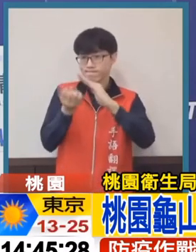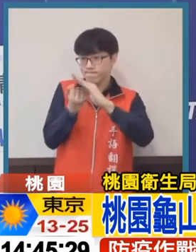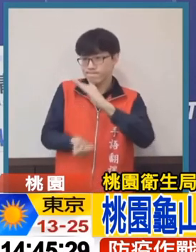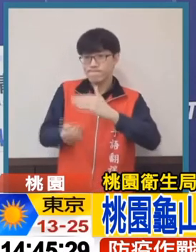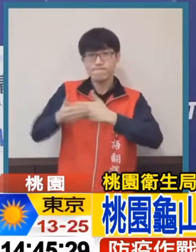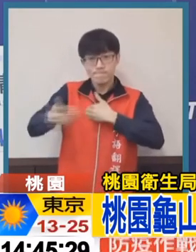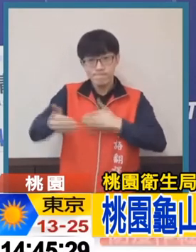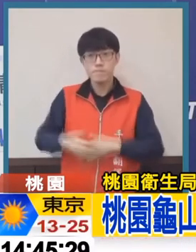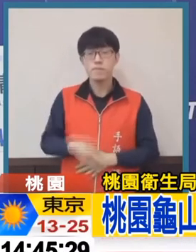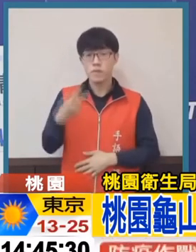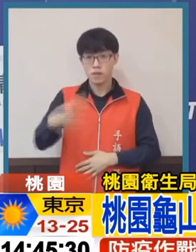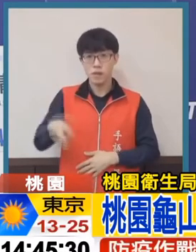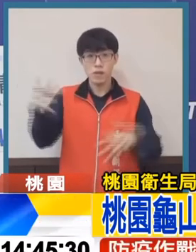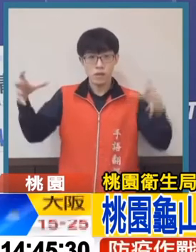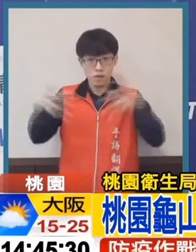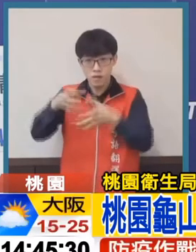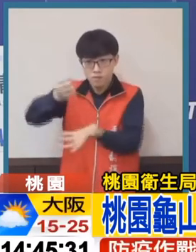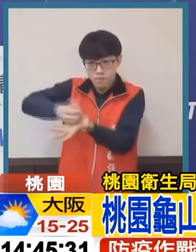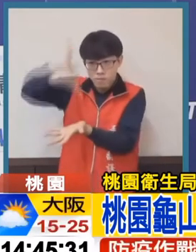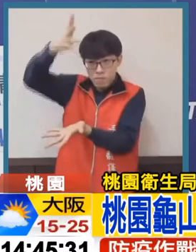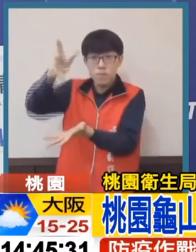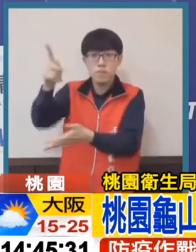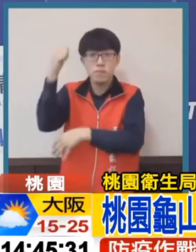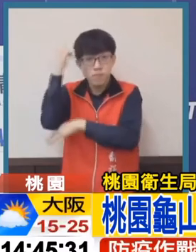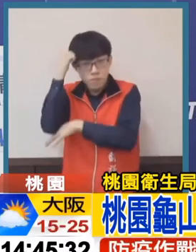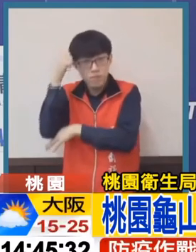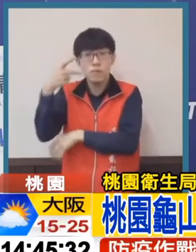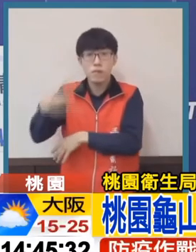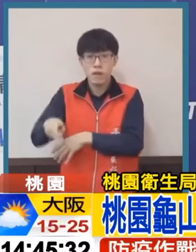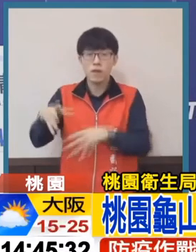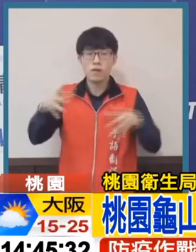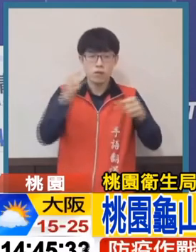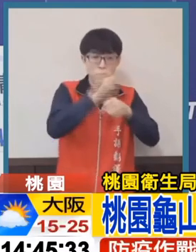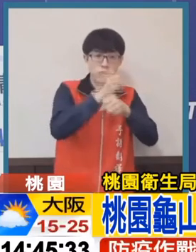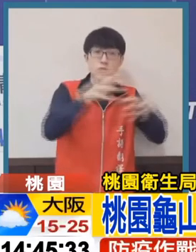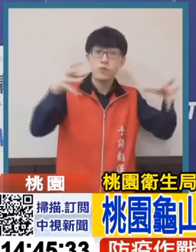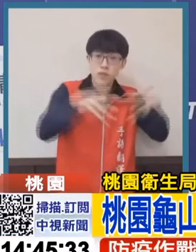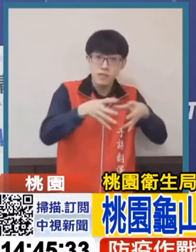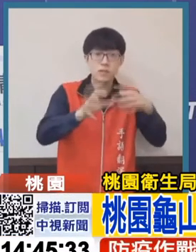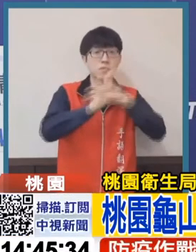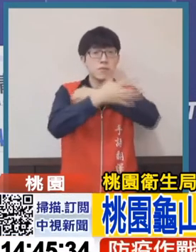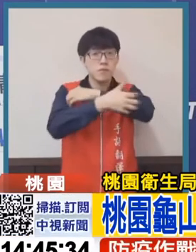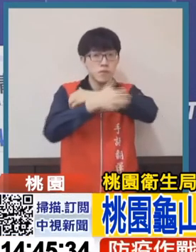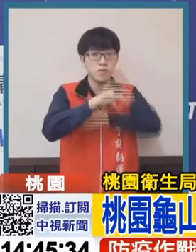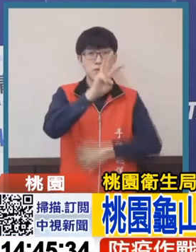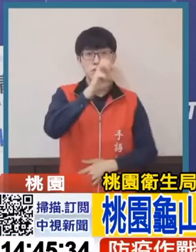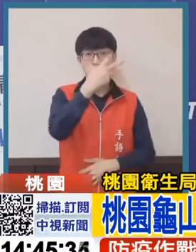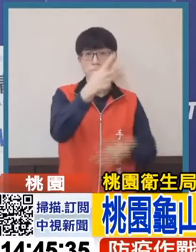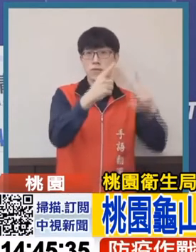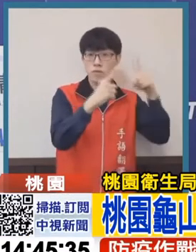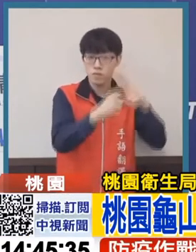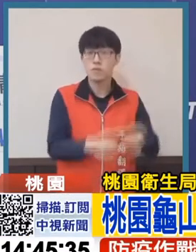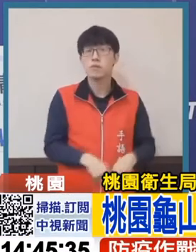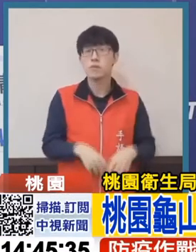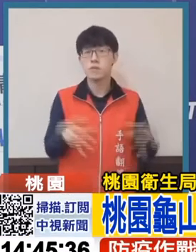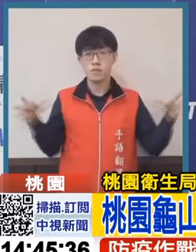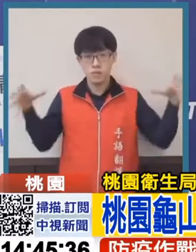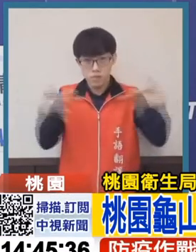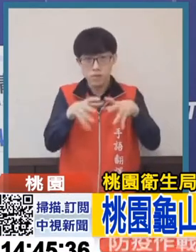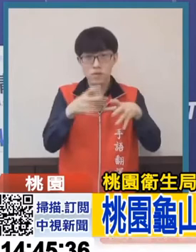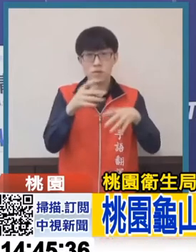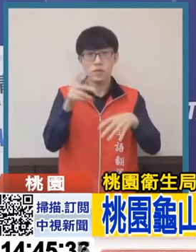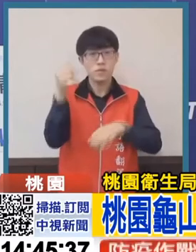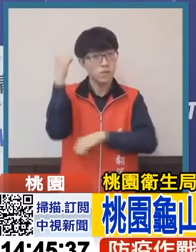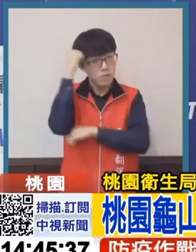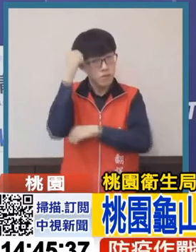同栋的宿舍以及跟同部门的移工总共有38位，我们框列居隔以及到集中检疫所来做隔